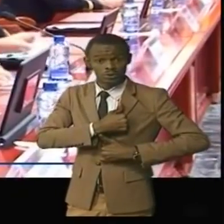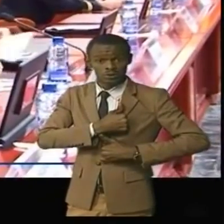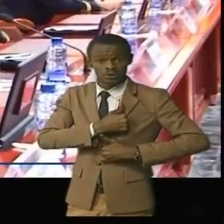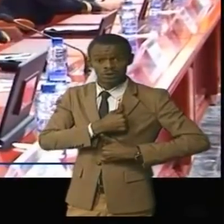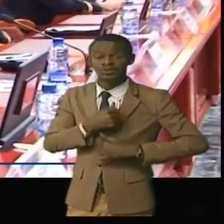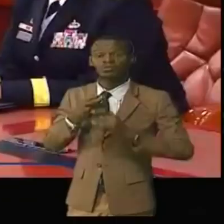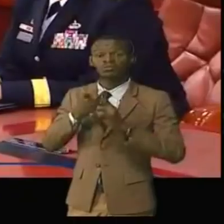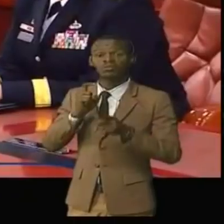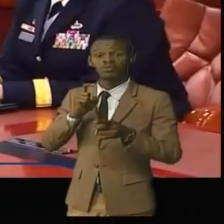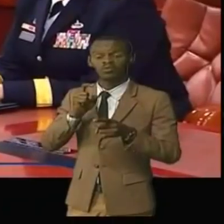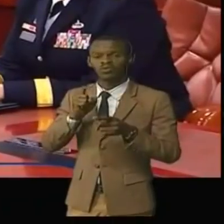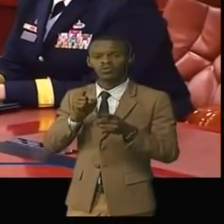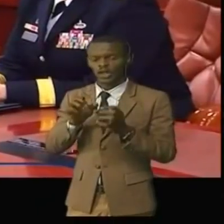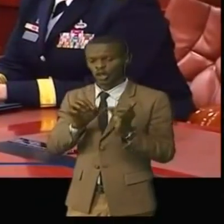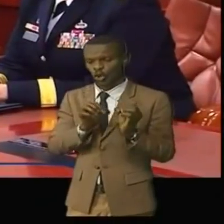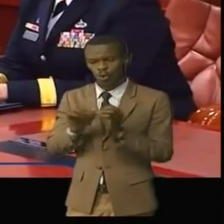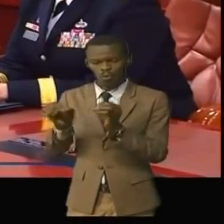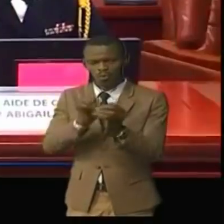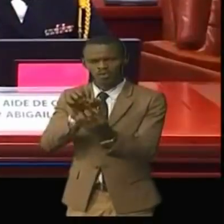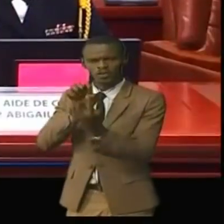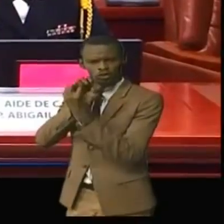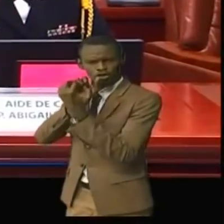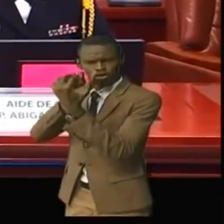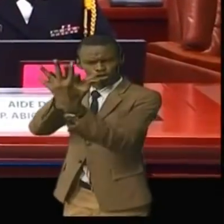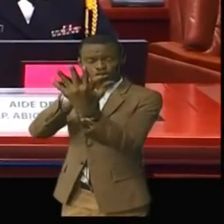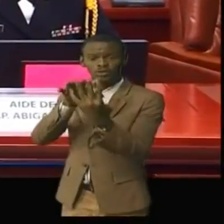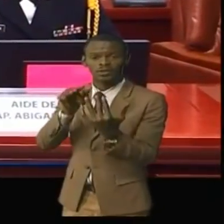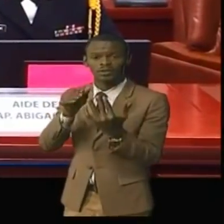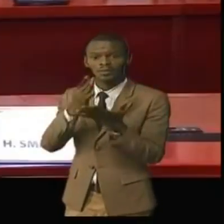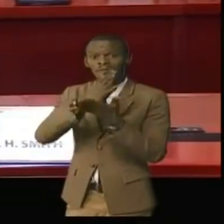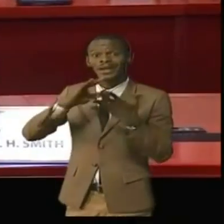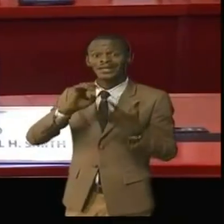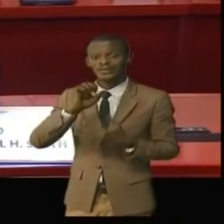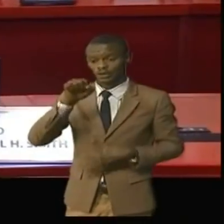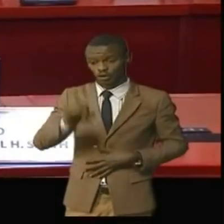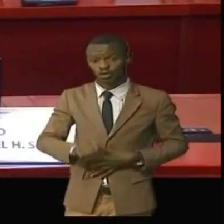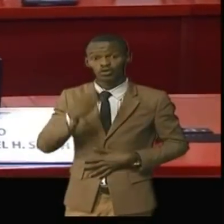Force opérationnelle sud-européenne